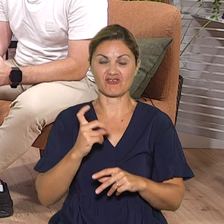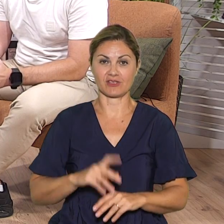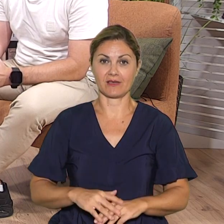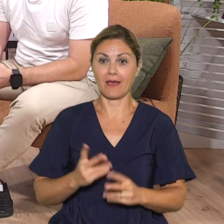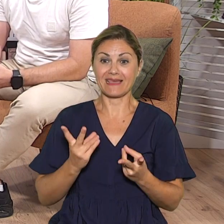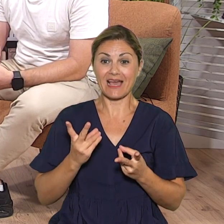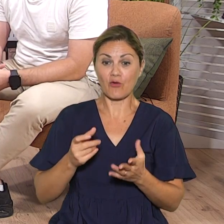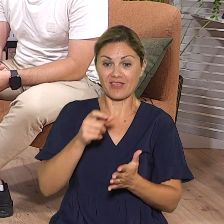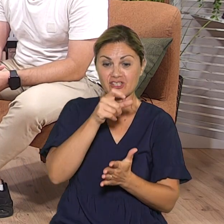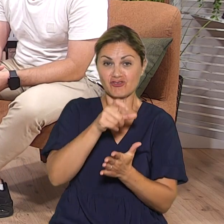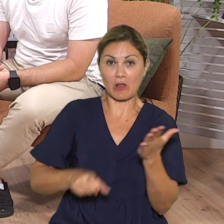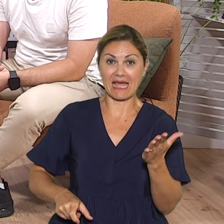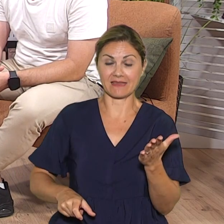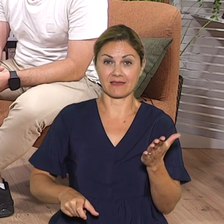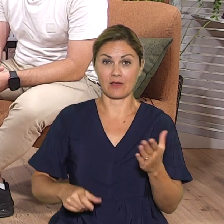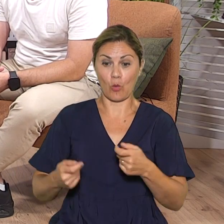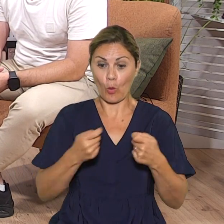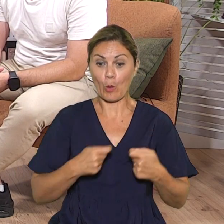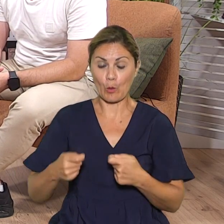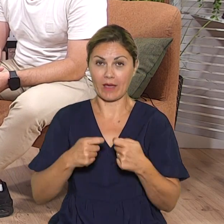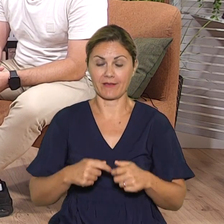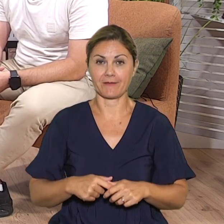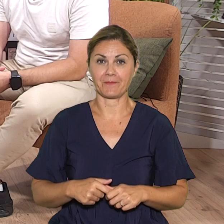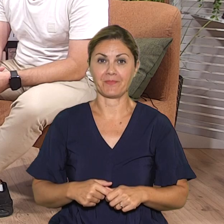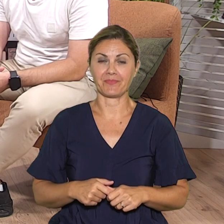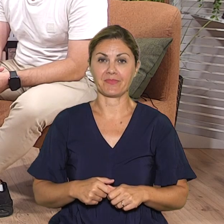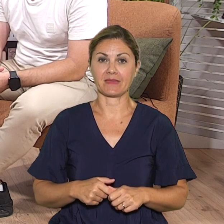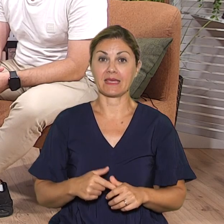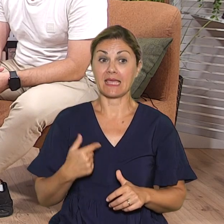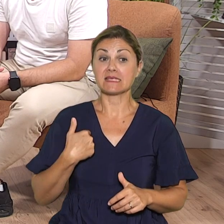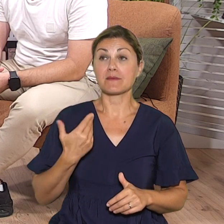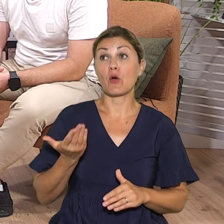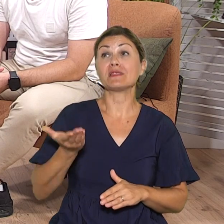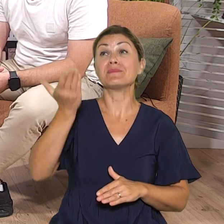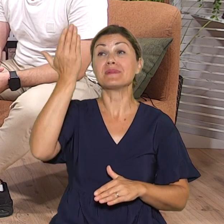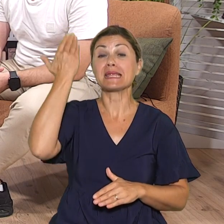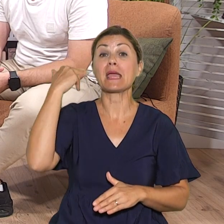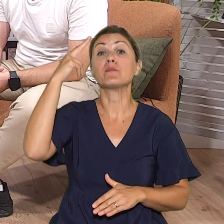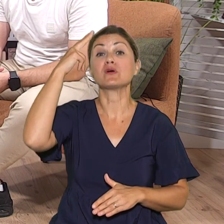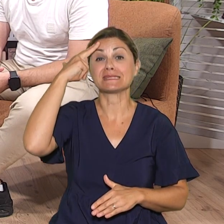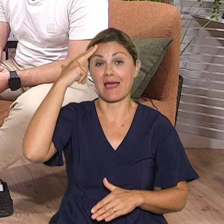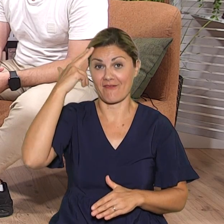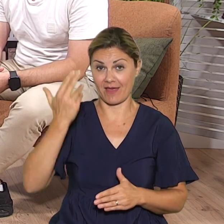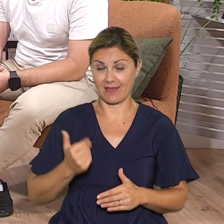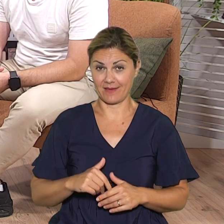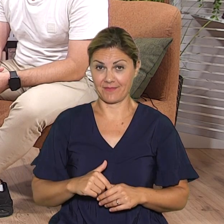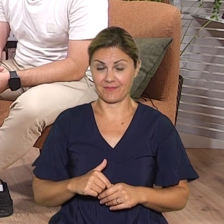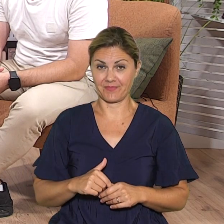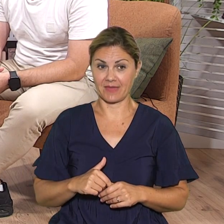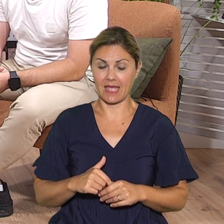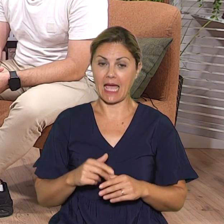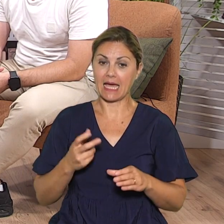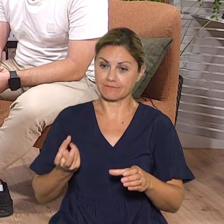Kako ste se vi priključili udruzi? Ja sam njih zapravo i prije poznavala, a priključila sam se jer sam to